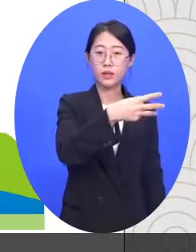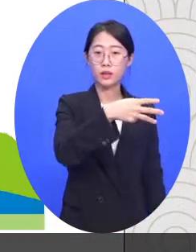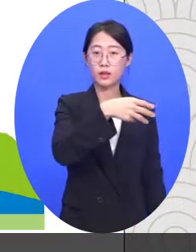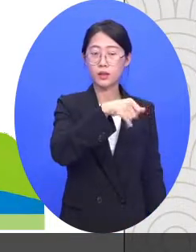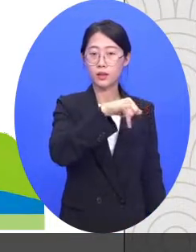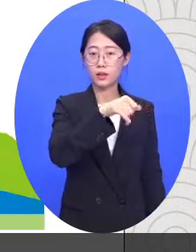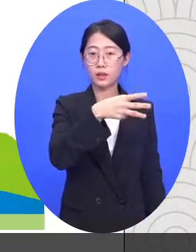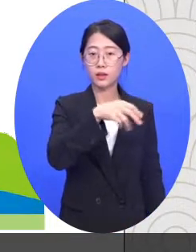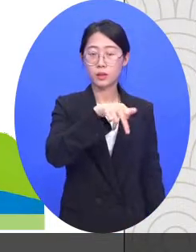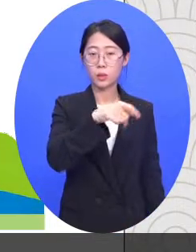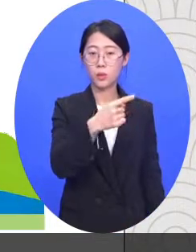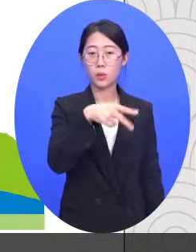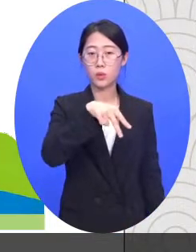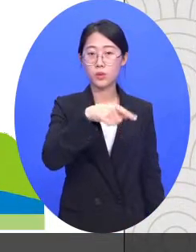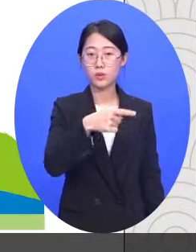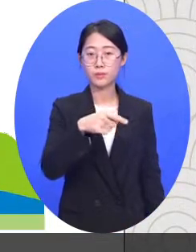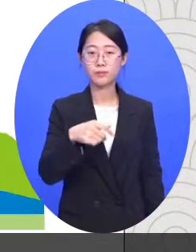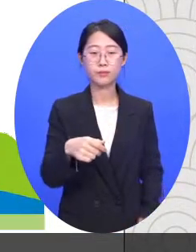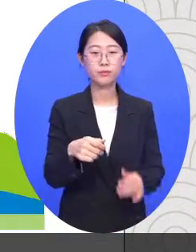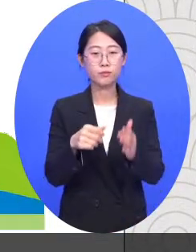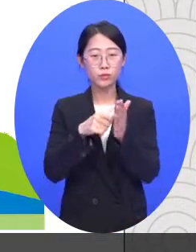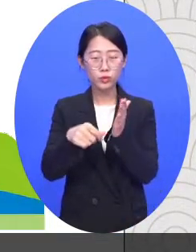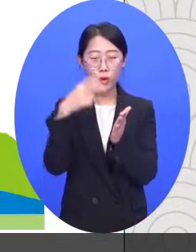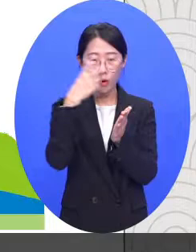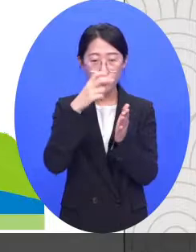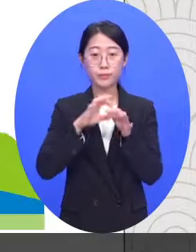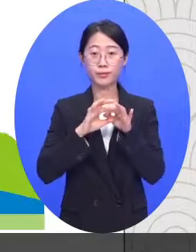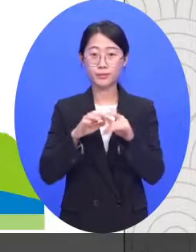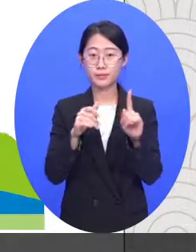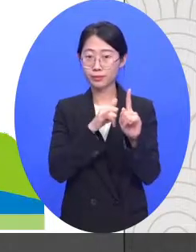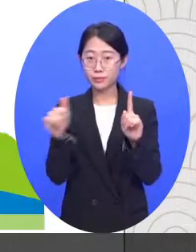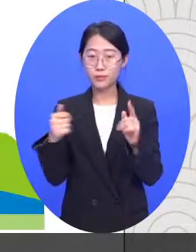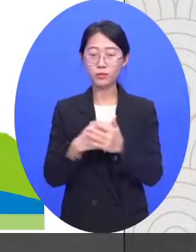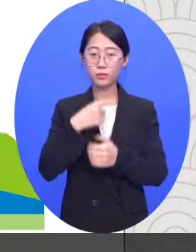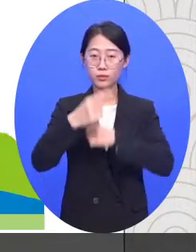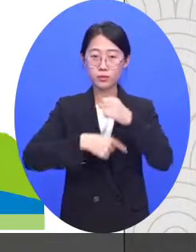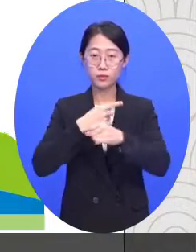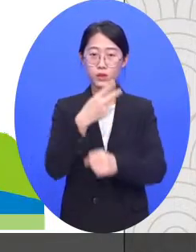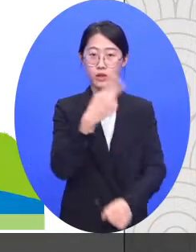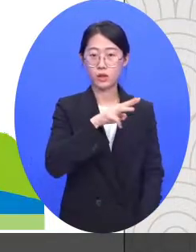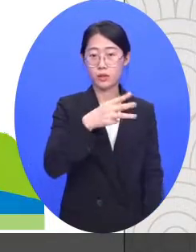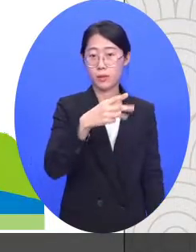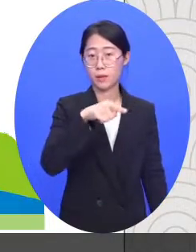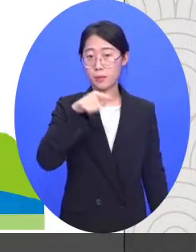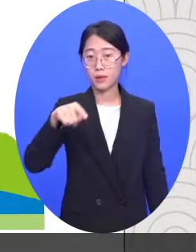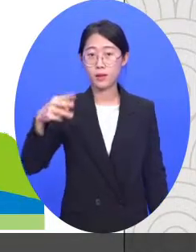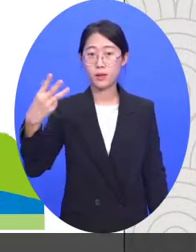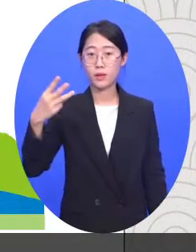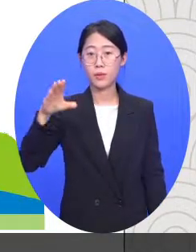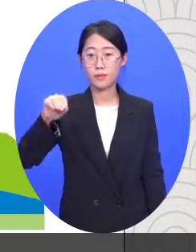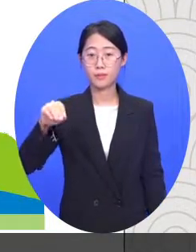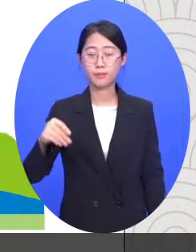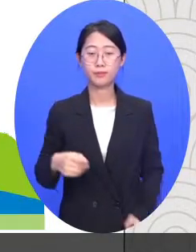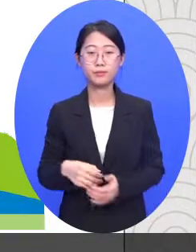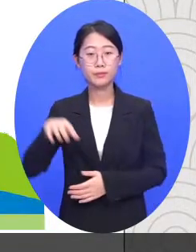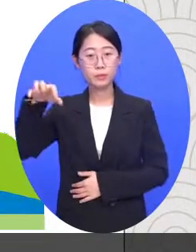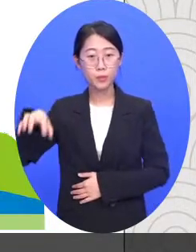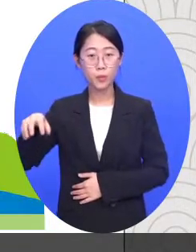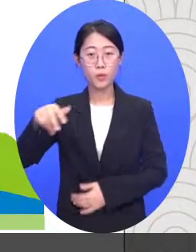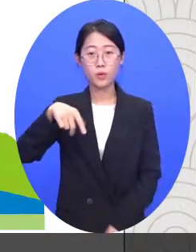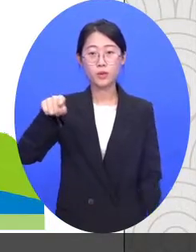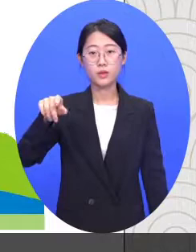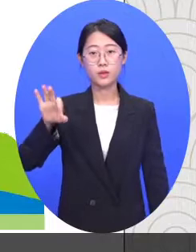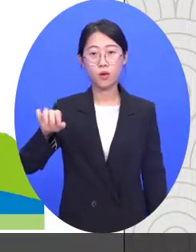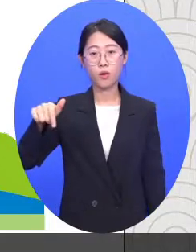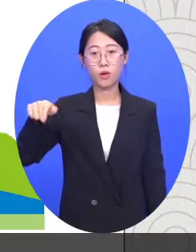주식회사 리베코스에서 자재물류사무원 1명을 모집합니다. 임금은 연봉 2,300만원에서 3,000만원이며